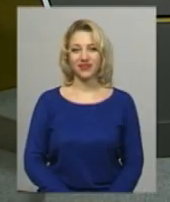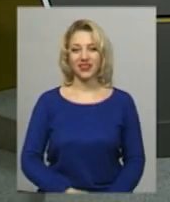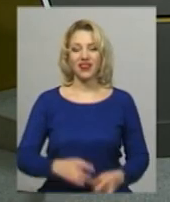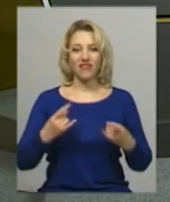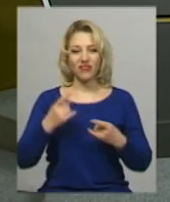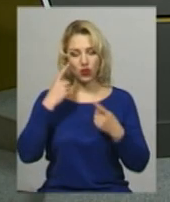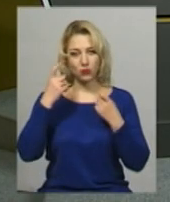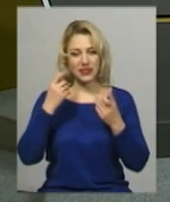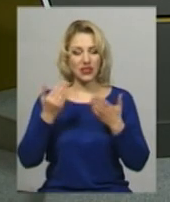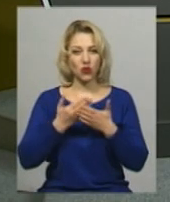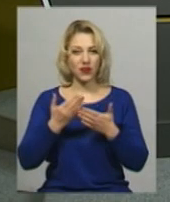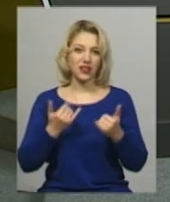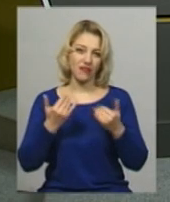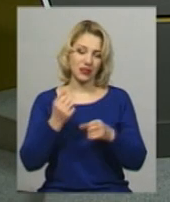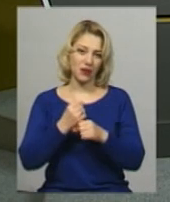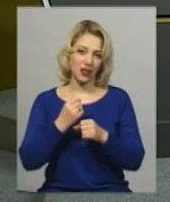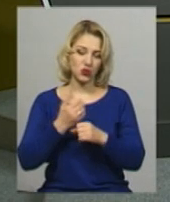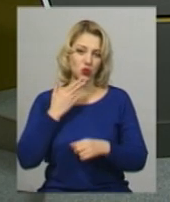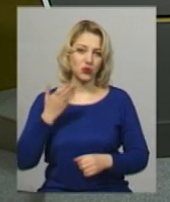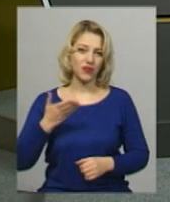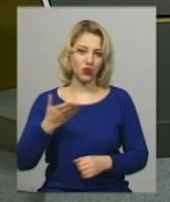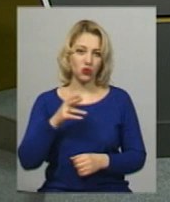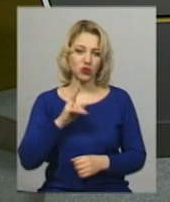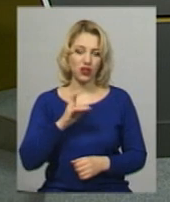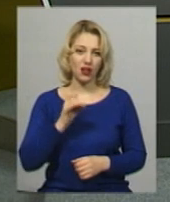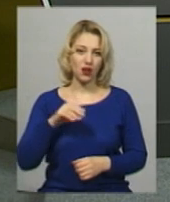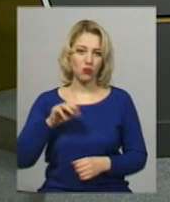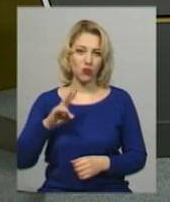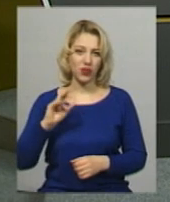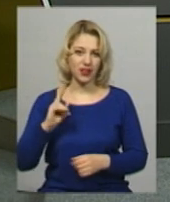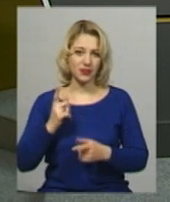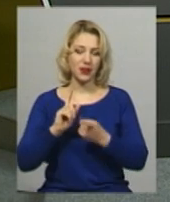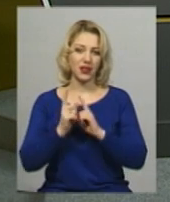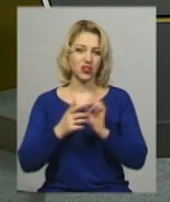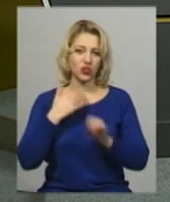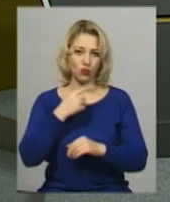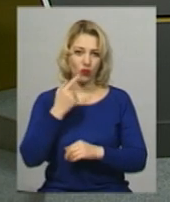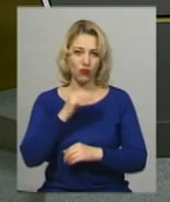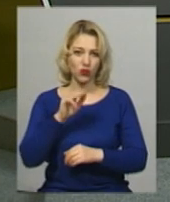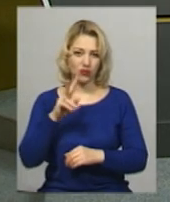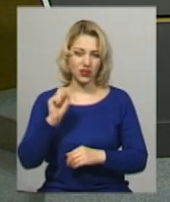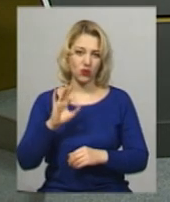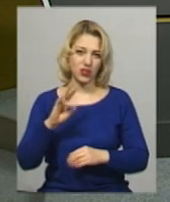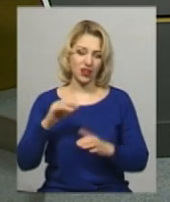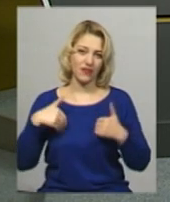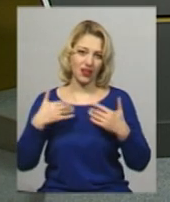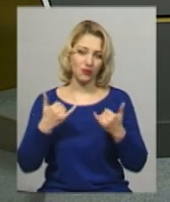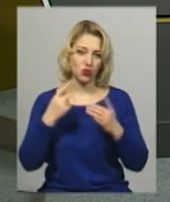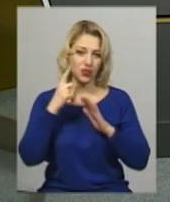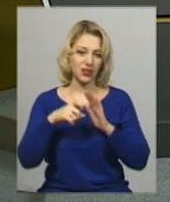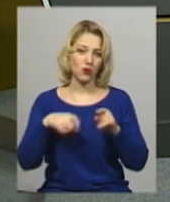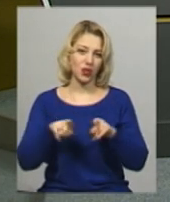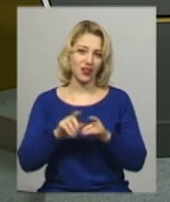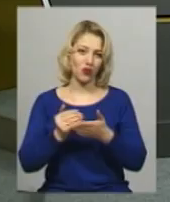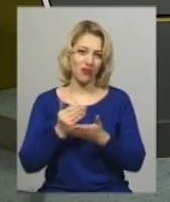В ефірі інформаційний випуск новин. У студії для вас працюють ведуча Олександра Карпунець, переклад на жестову мову Оксани Фіновської. Вітаю! Сьогодні ви дізнаєтесь про